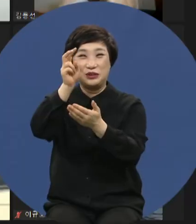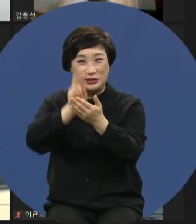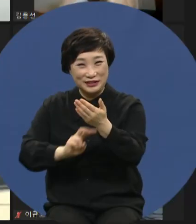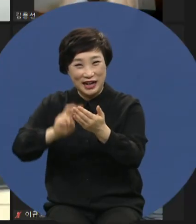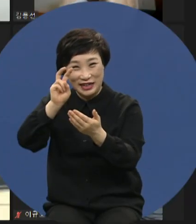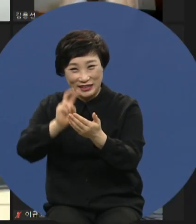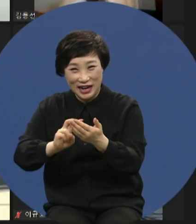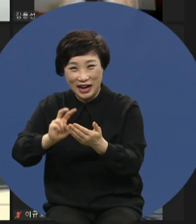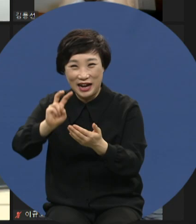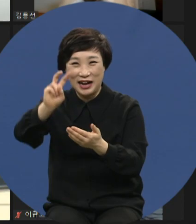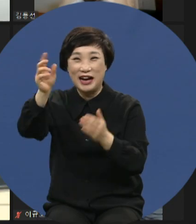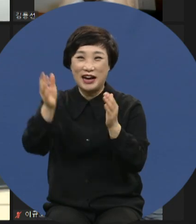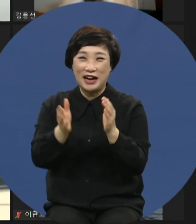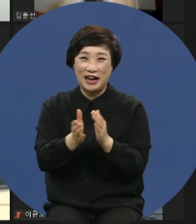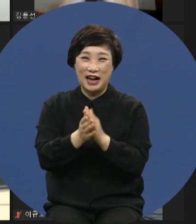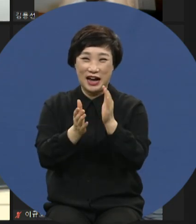할렐루야 주를 찬양.